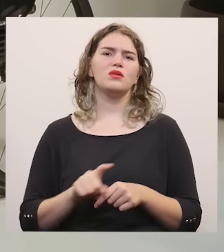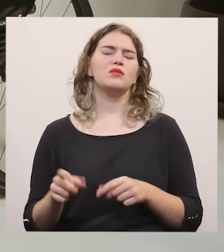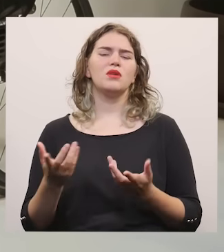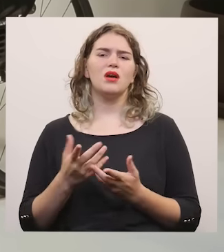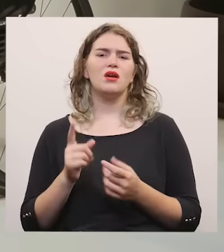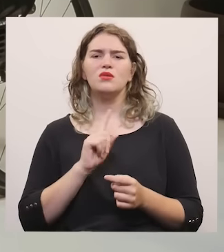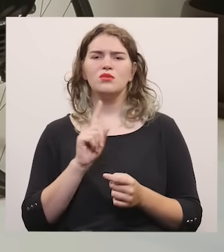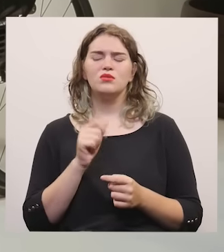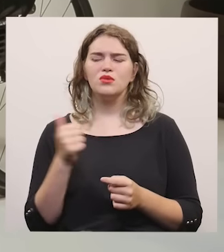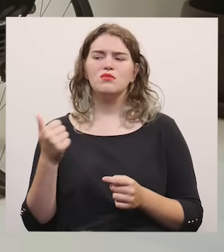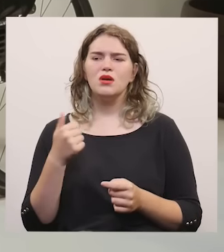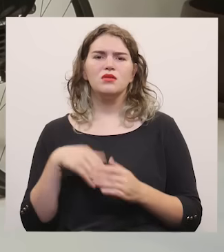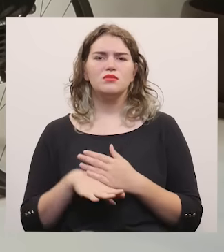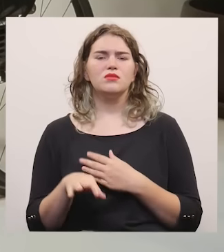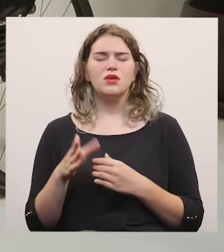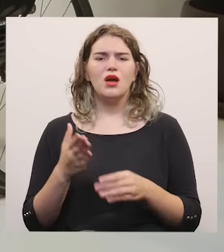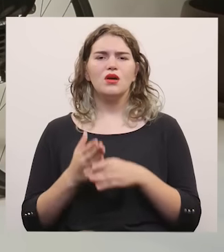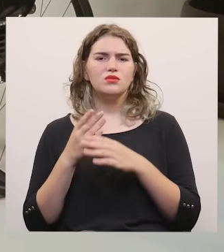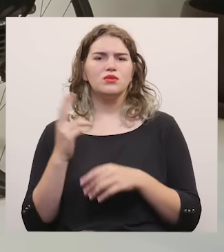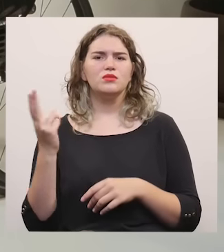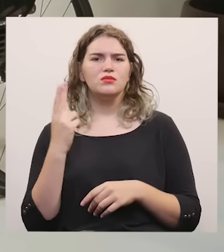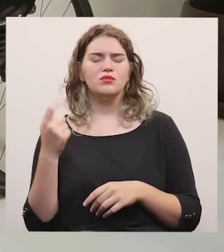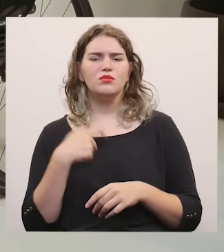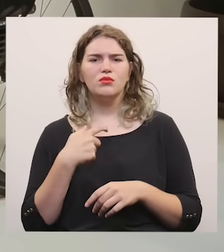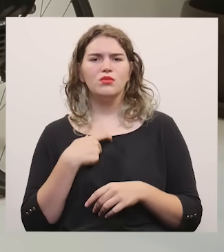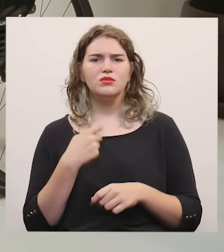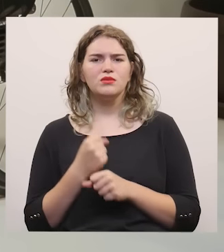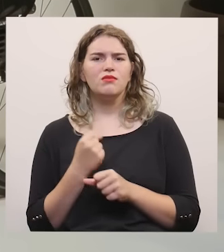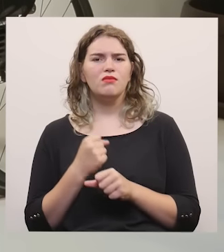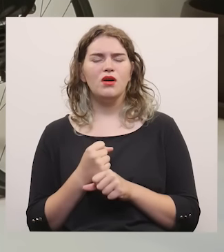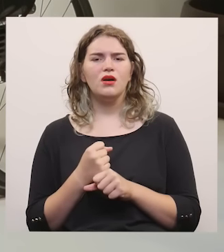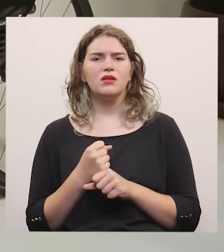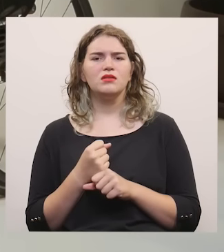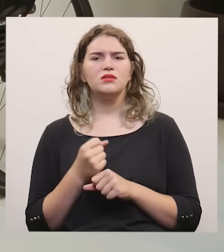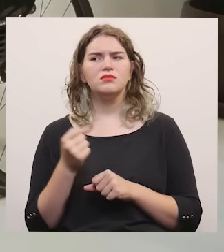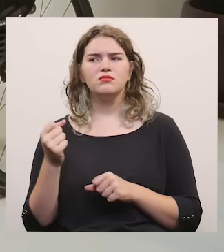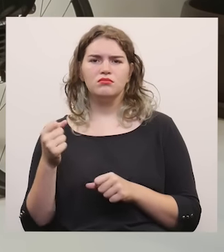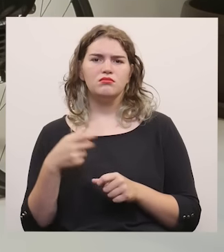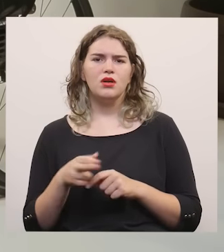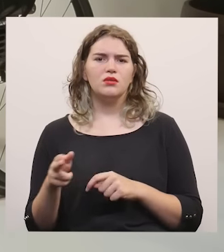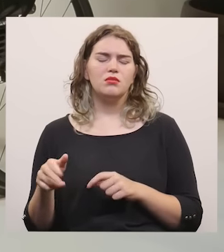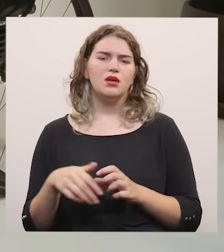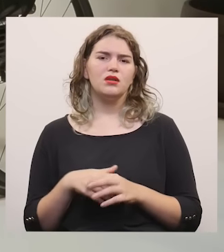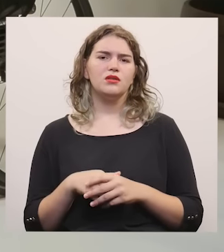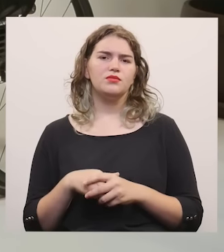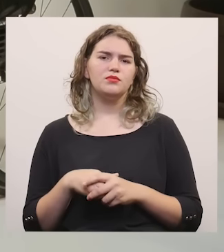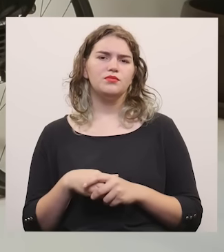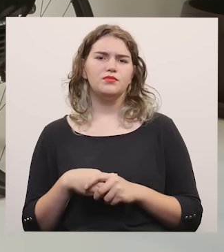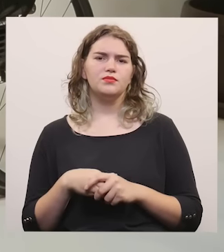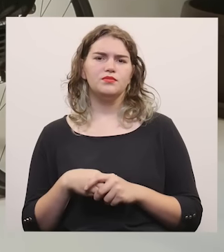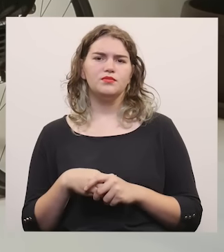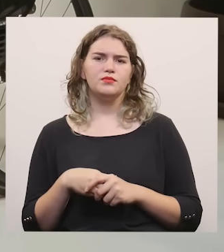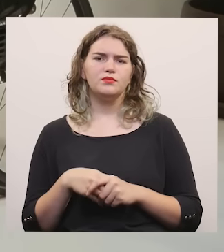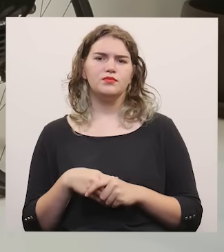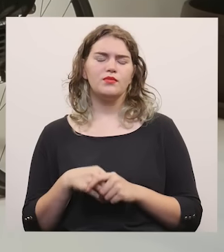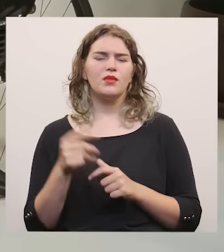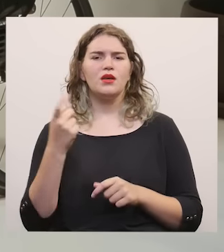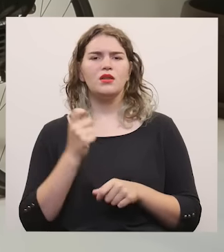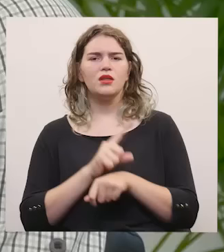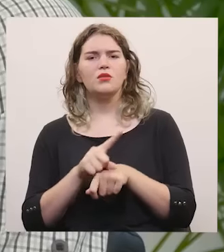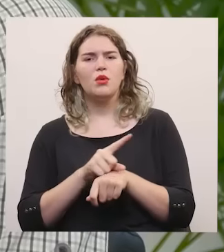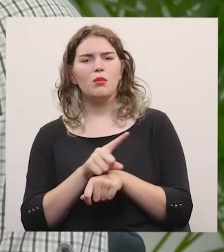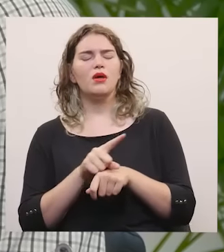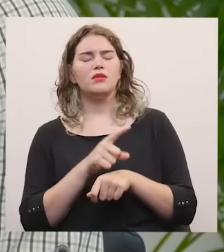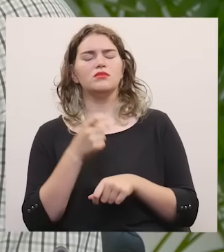care doar cu ajutorul lui Dumnezeu le-am putut face și le pot face de atunci. Pentru că din